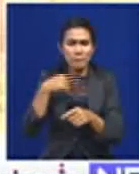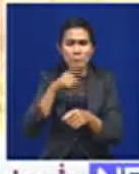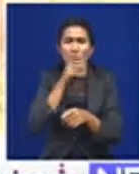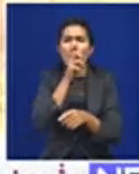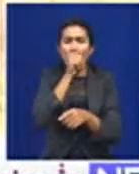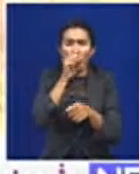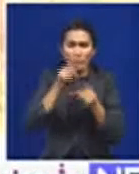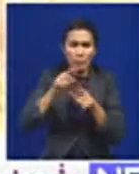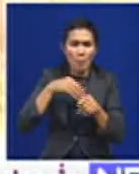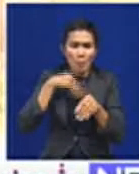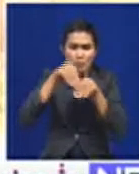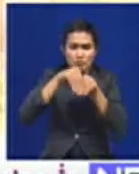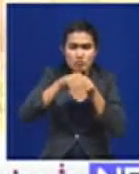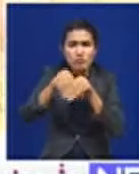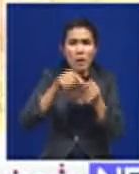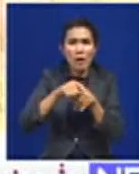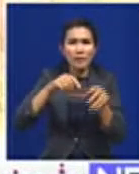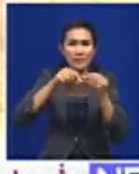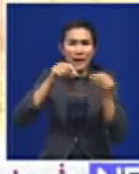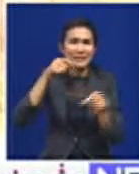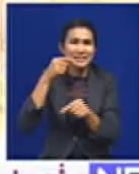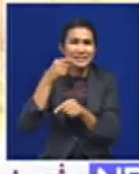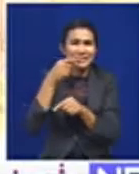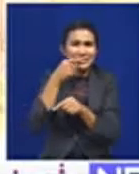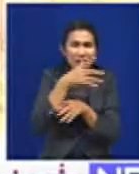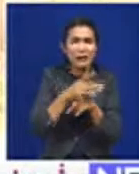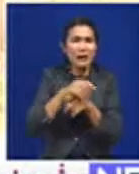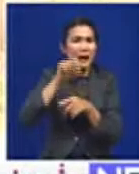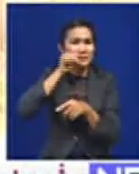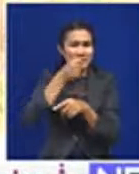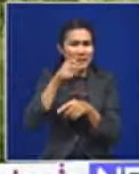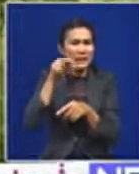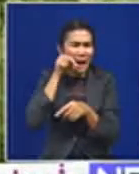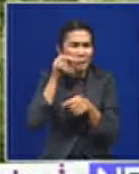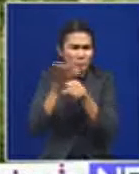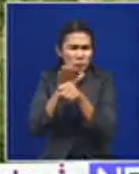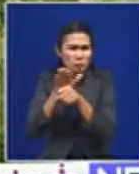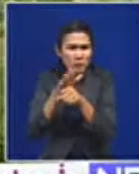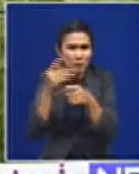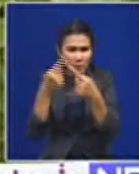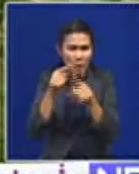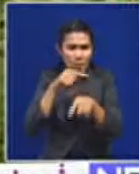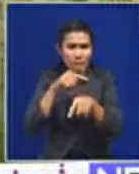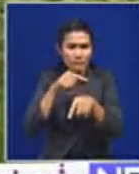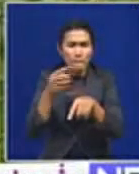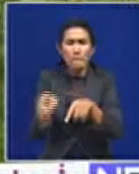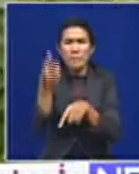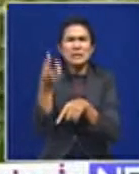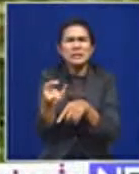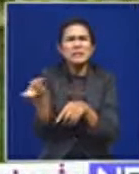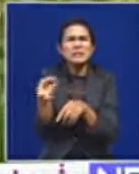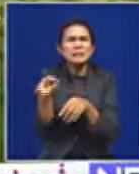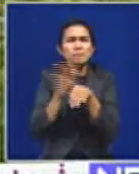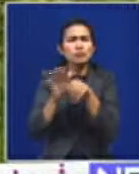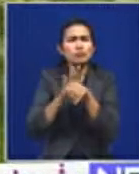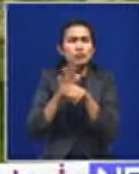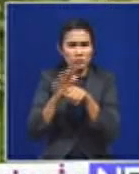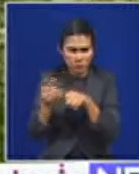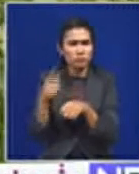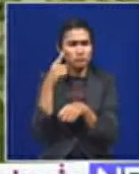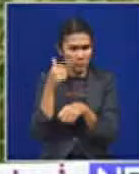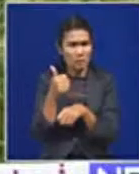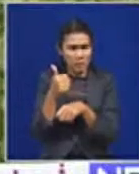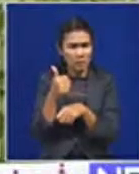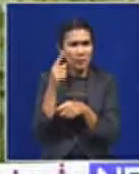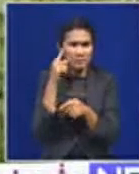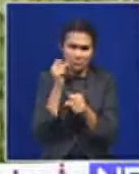ปลูกแตงบ้างบางครั้งจะใช้น้ำมากไปนิดหนึ่งแต่ก็เป็นอายุสั้นนะครับมันก็ตรงนี้นะครับมันก็เ